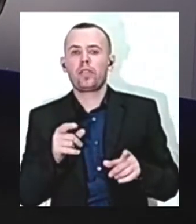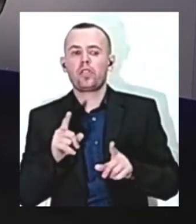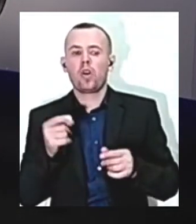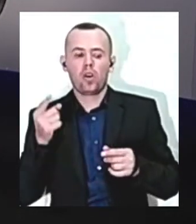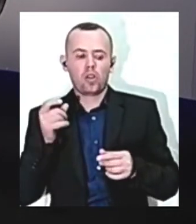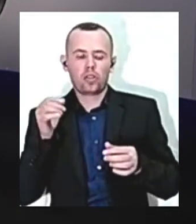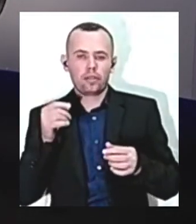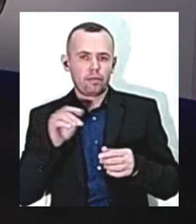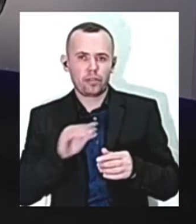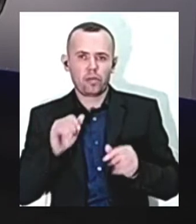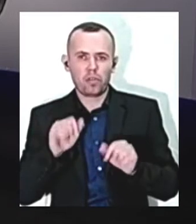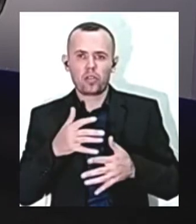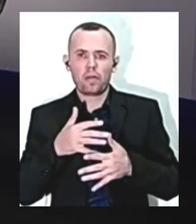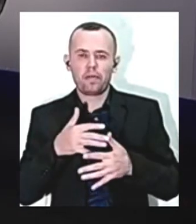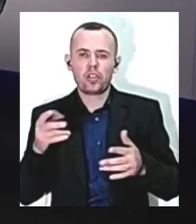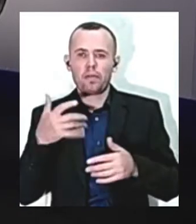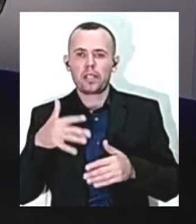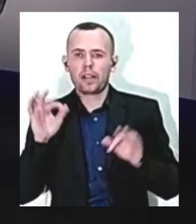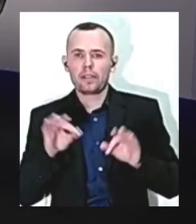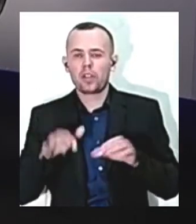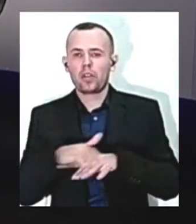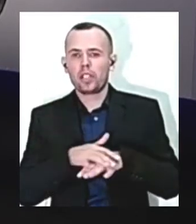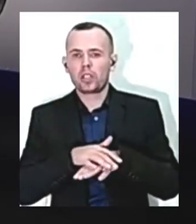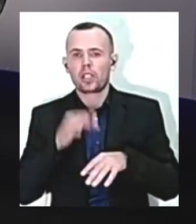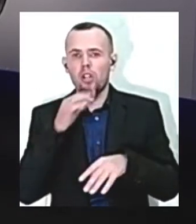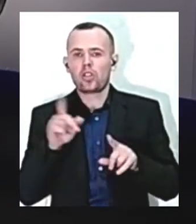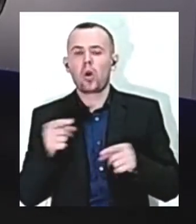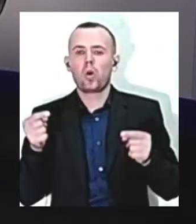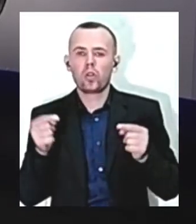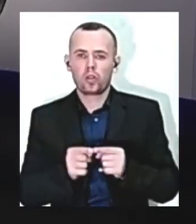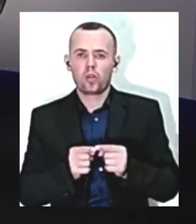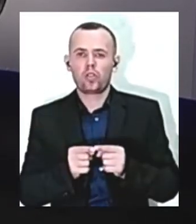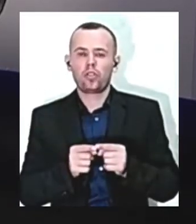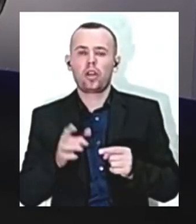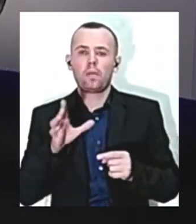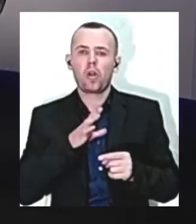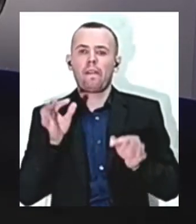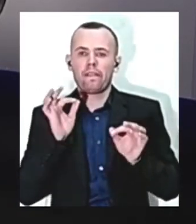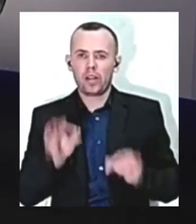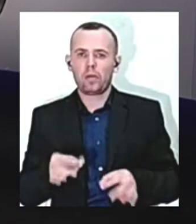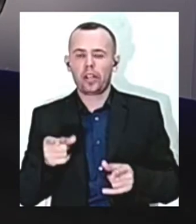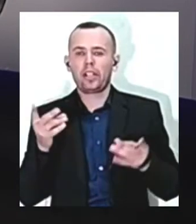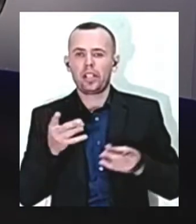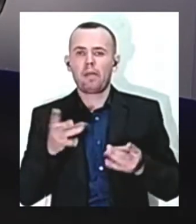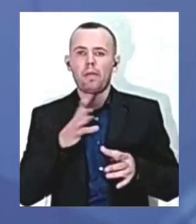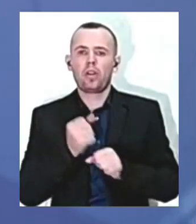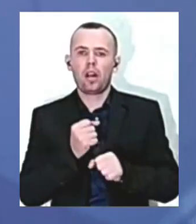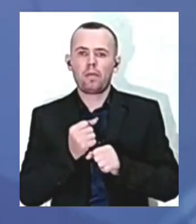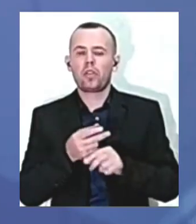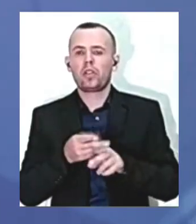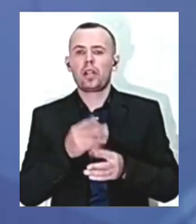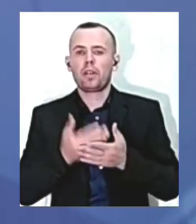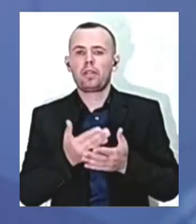ніж 50% населення сказали, що точно було виправдано і треба було так робити. Це, наприклад, вимога для